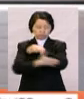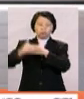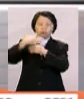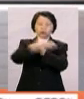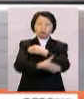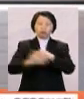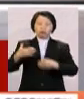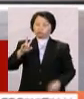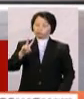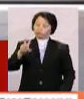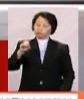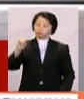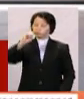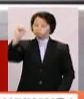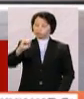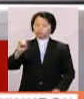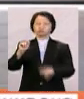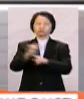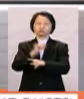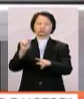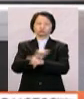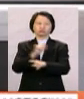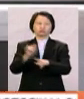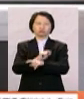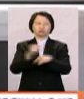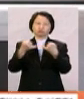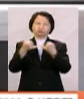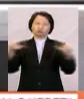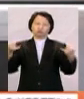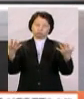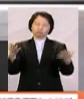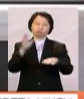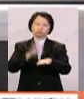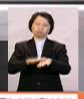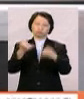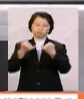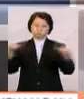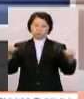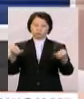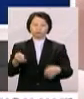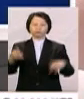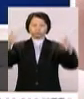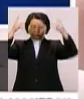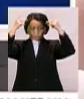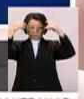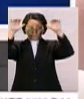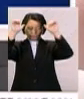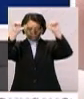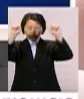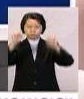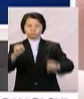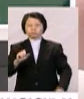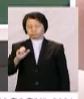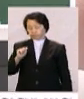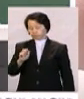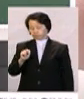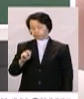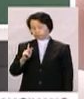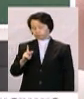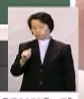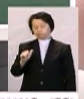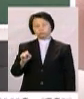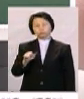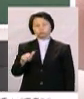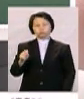hanya 20% sahaja yang menggunakan medium berkenaan. Menurut Presiden Angkasa, Dato' Abdul Fattah Abdullah,